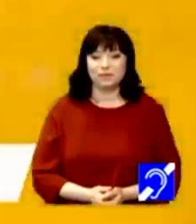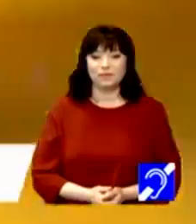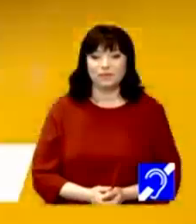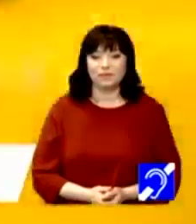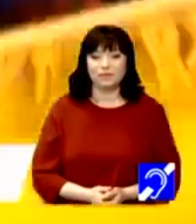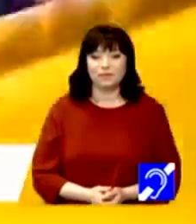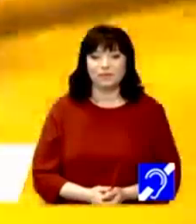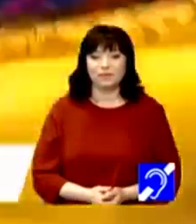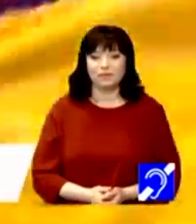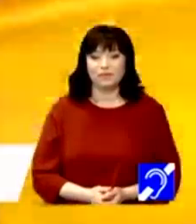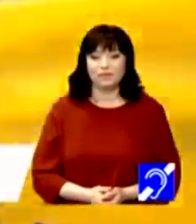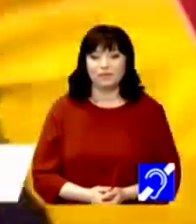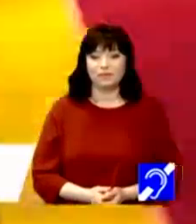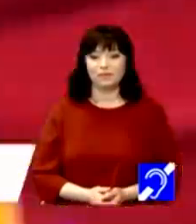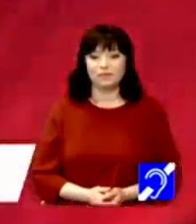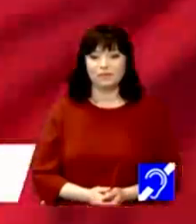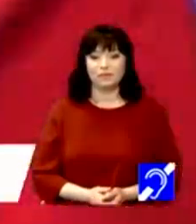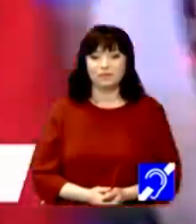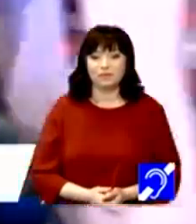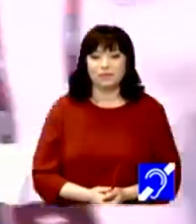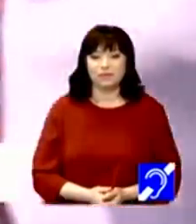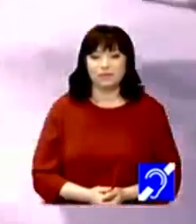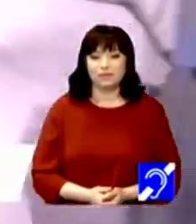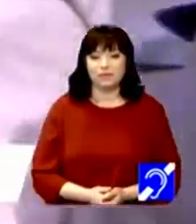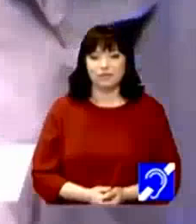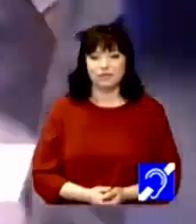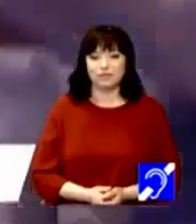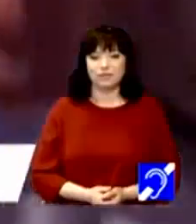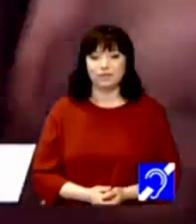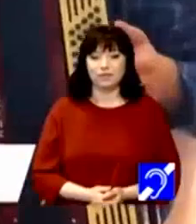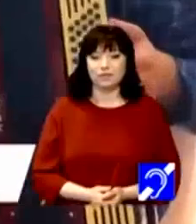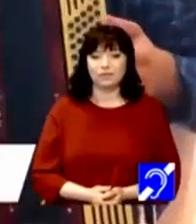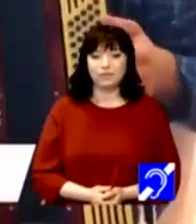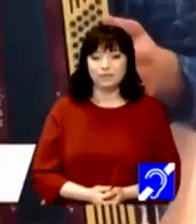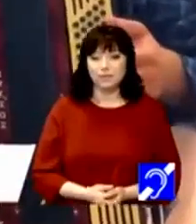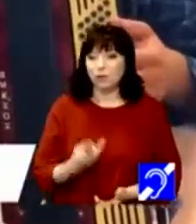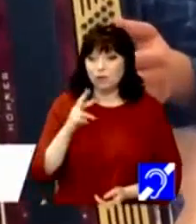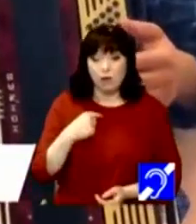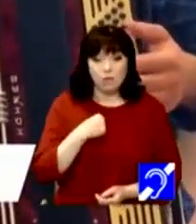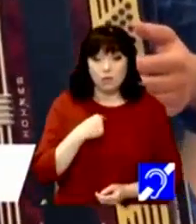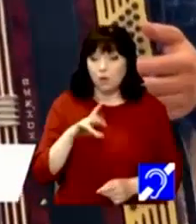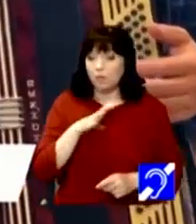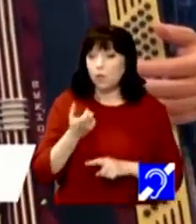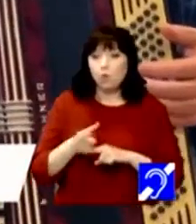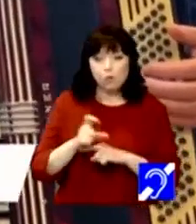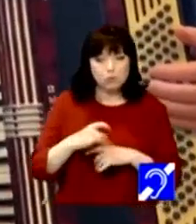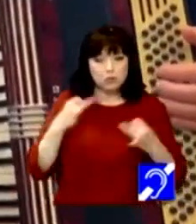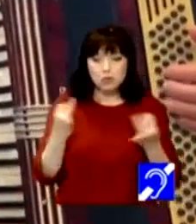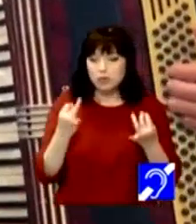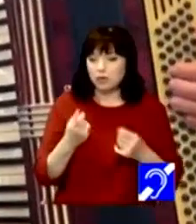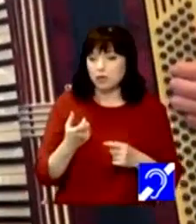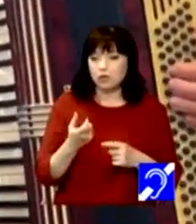Good job, guys! Pe Pentru mine a fost cel mai interesant și